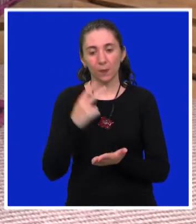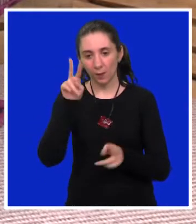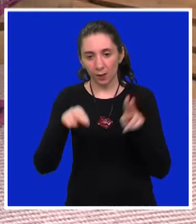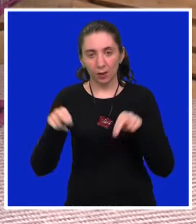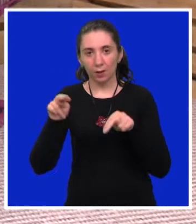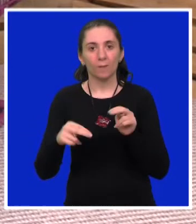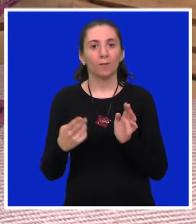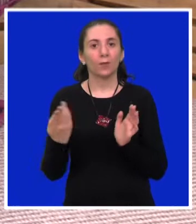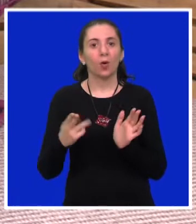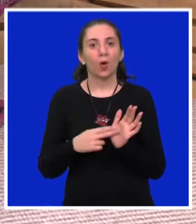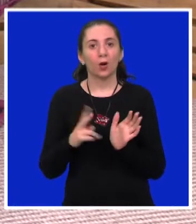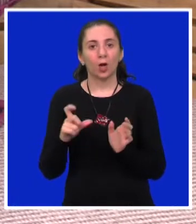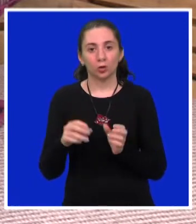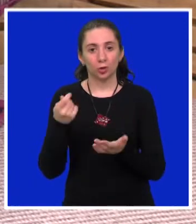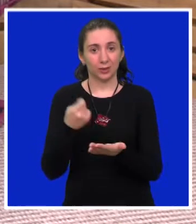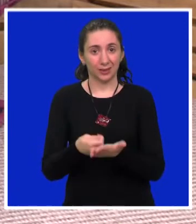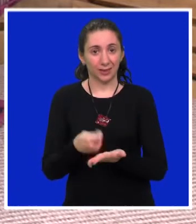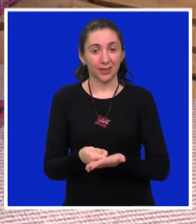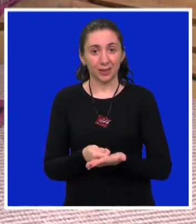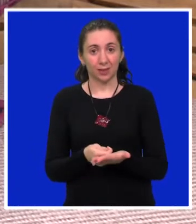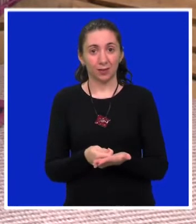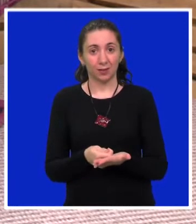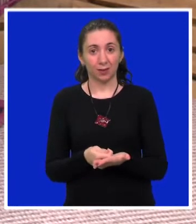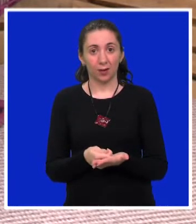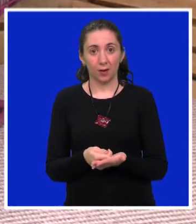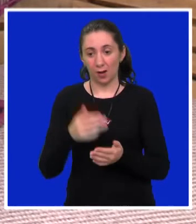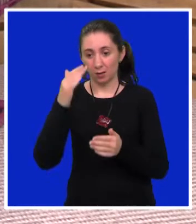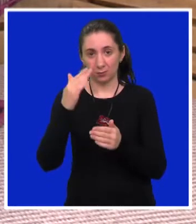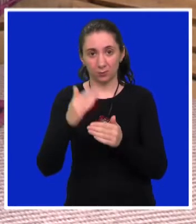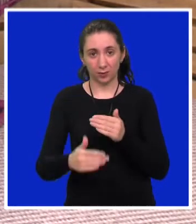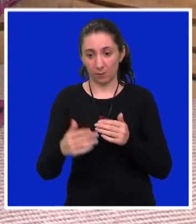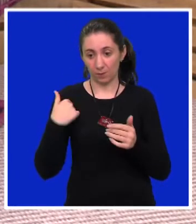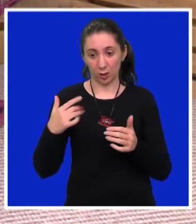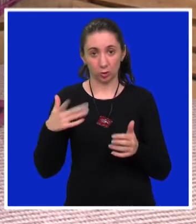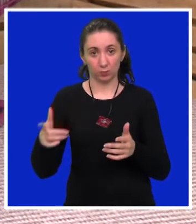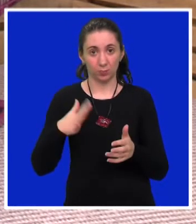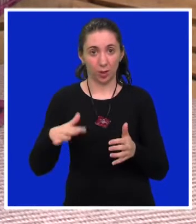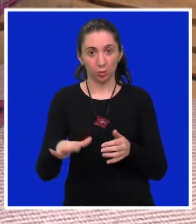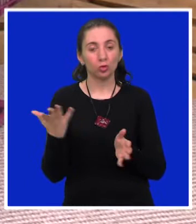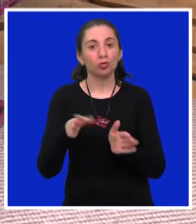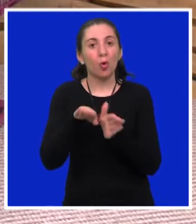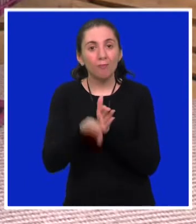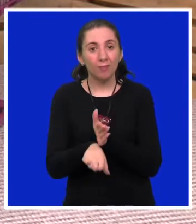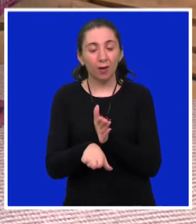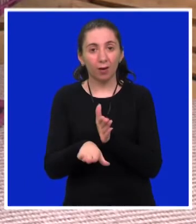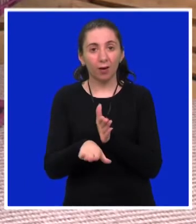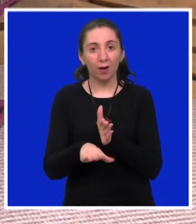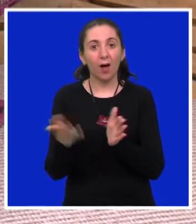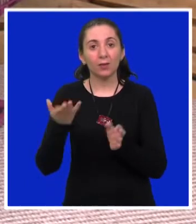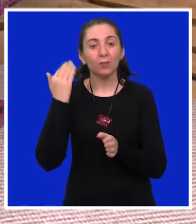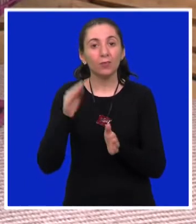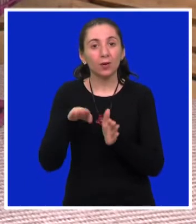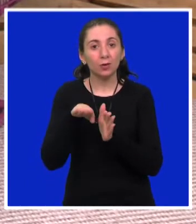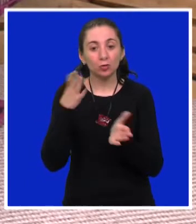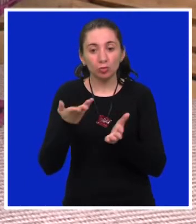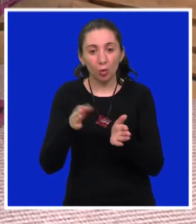koncipirali na način da cijena za posljednjem korisniku, znači našim građanima, bude što manja, a da bi ona